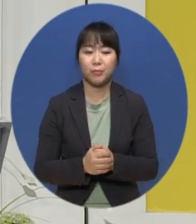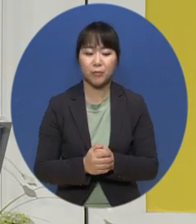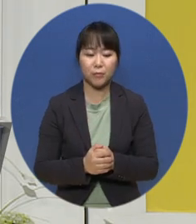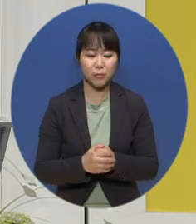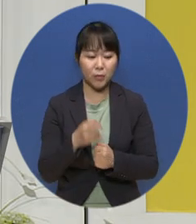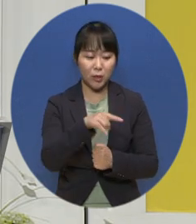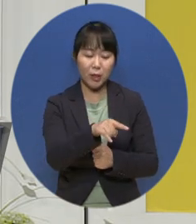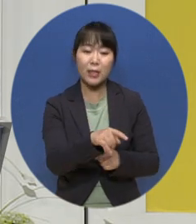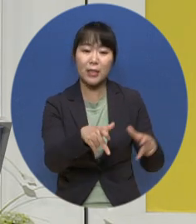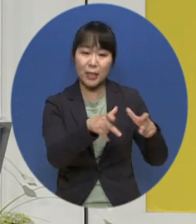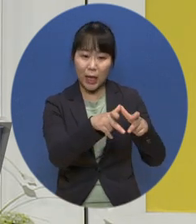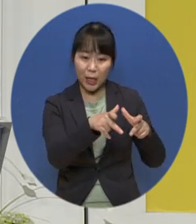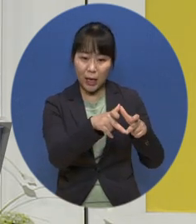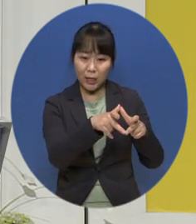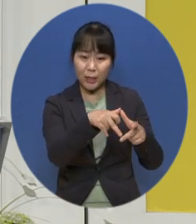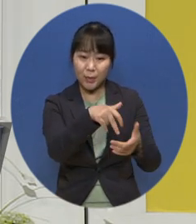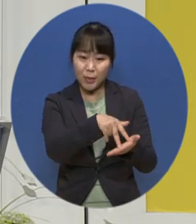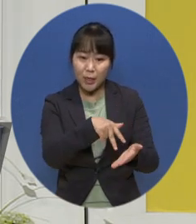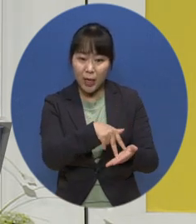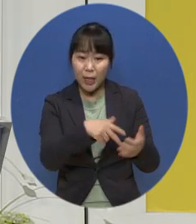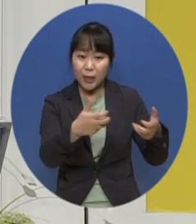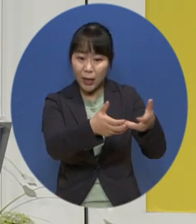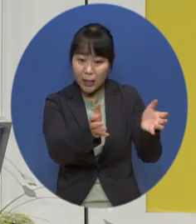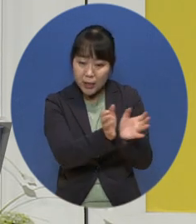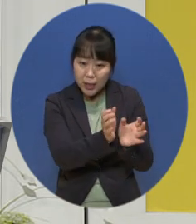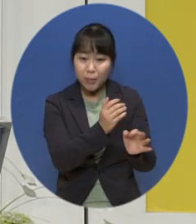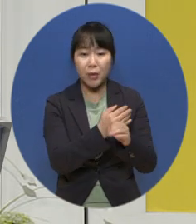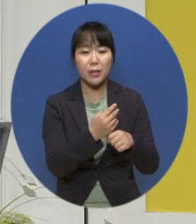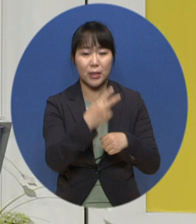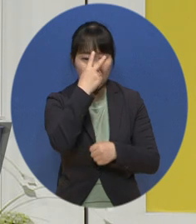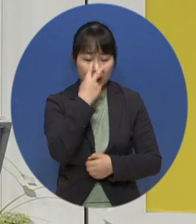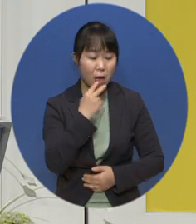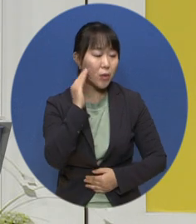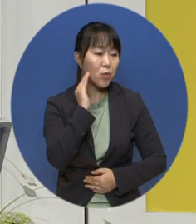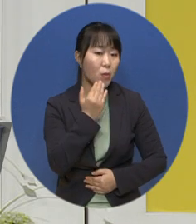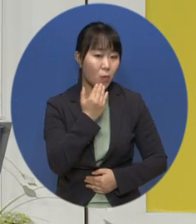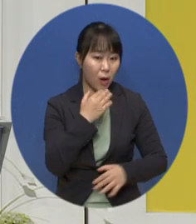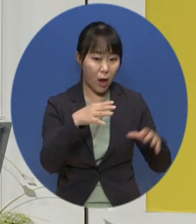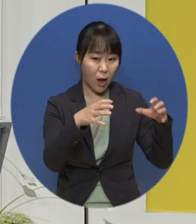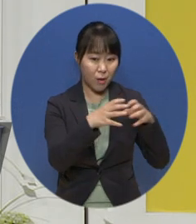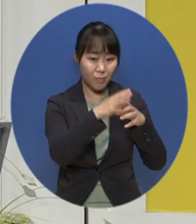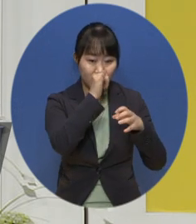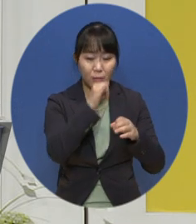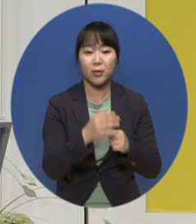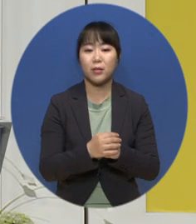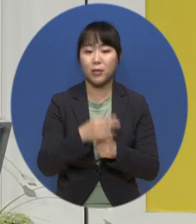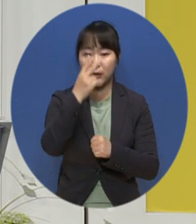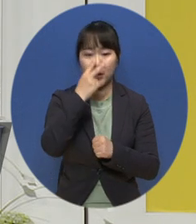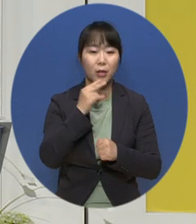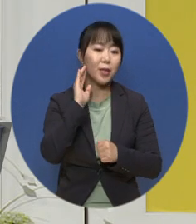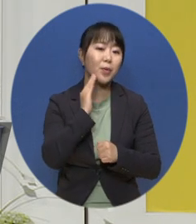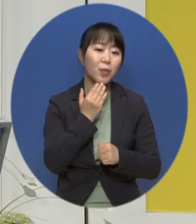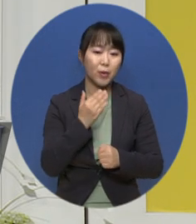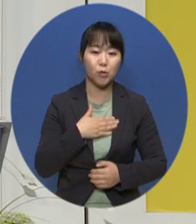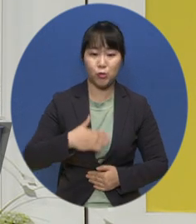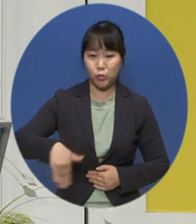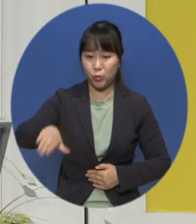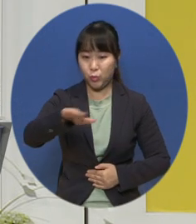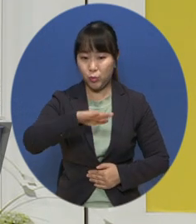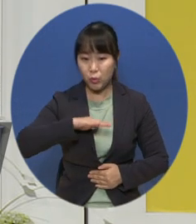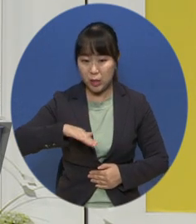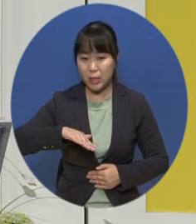이제 장인 땅 선체 고치면 은 시 학과 노화가 들어가 있지요 음 그래 또 시와 과 노화는 또 저희들